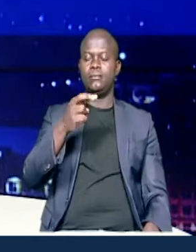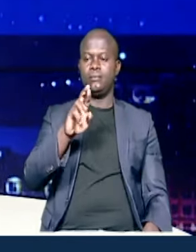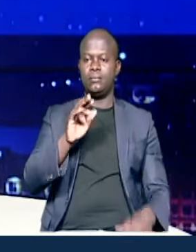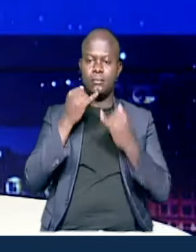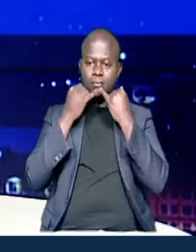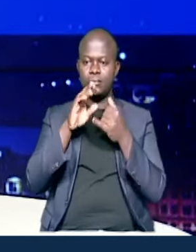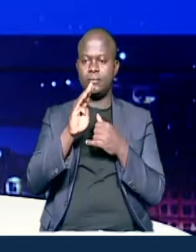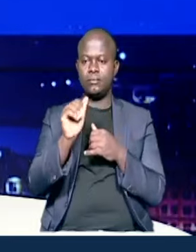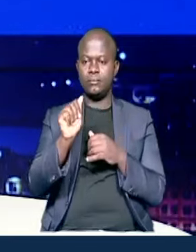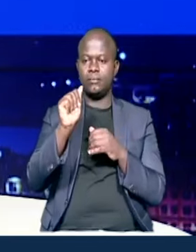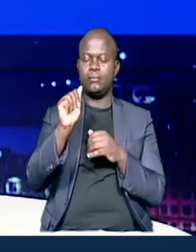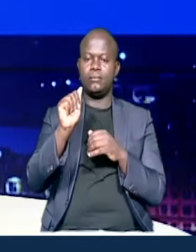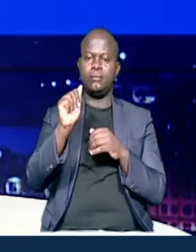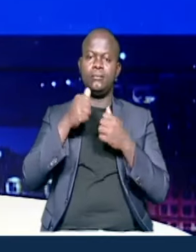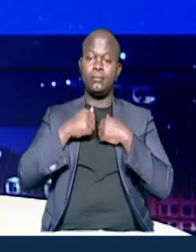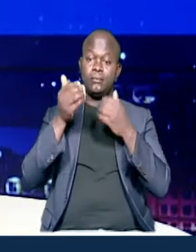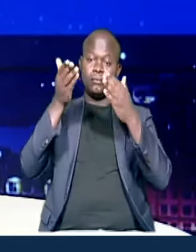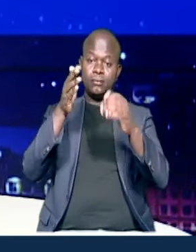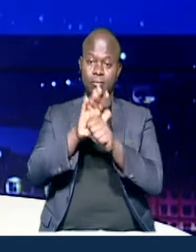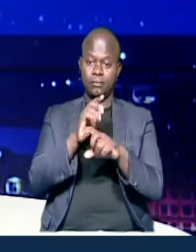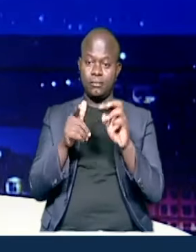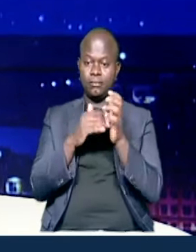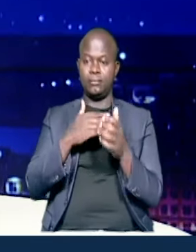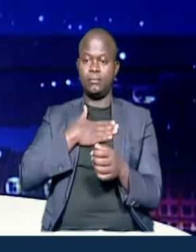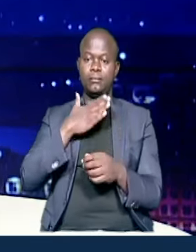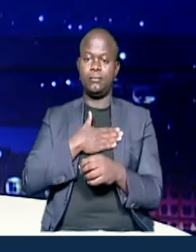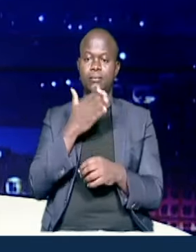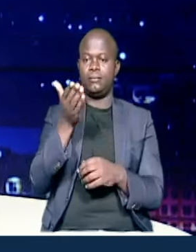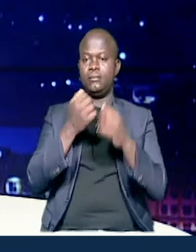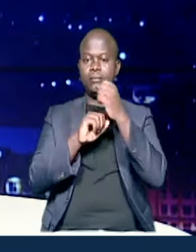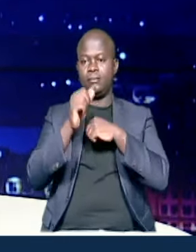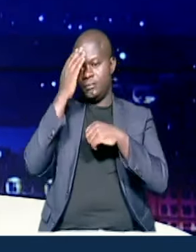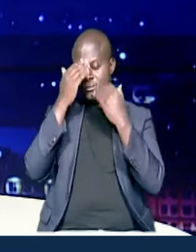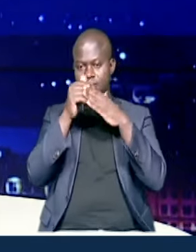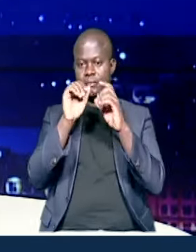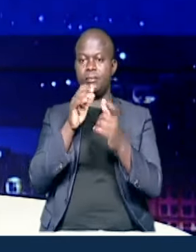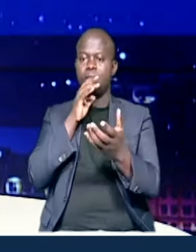RBA ko abanyarwanda bariyo ari benshi kandi bishimiye iki gikorwa kuko ngo bari